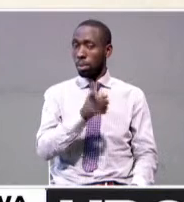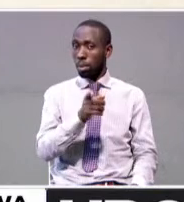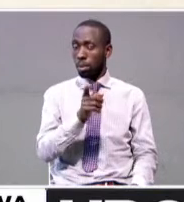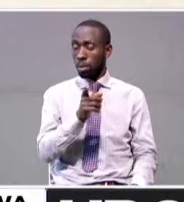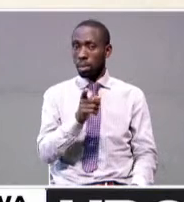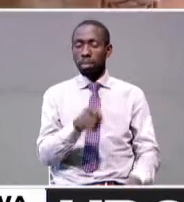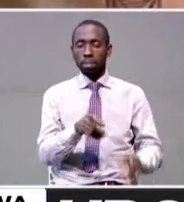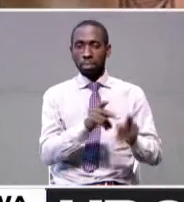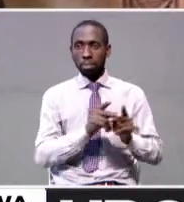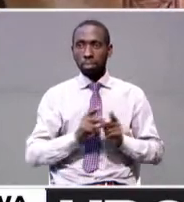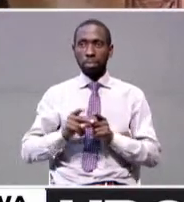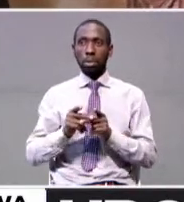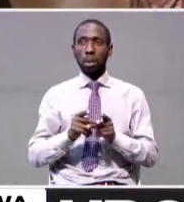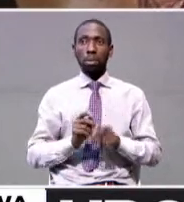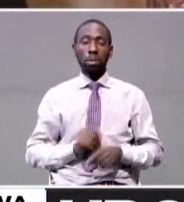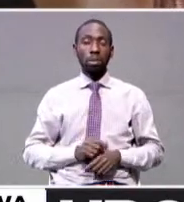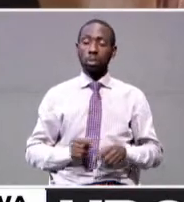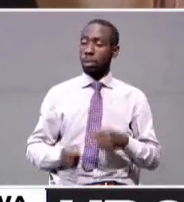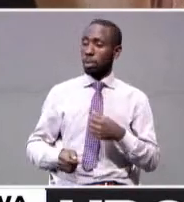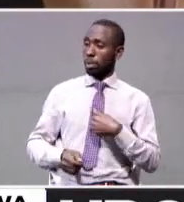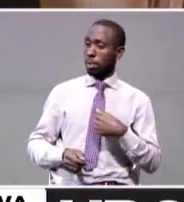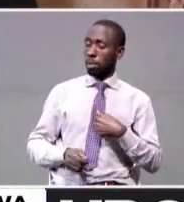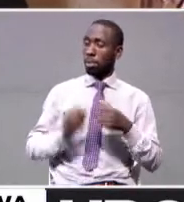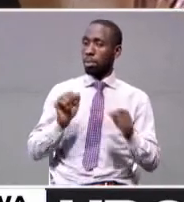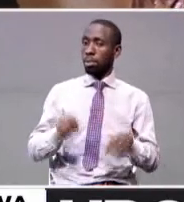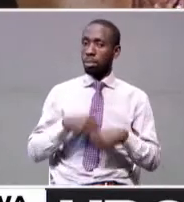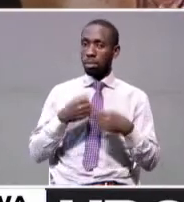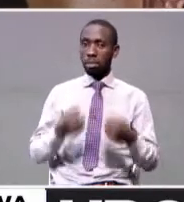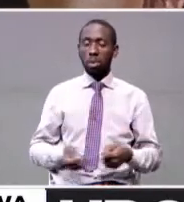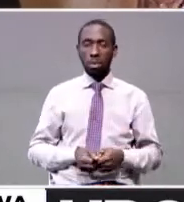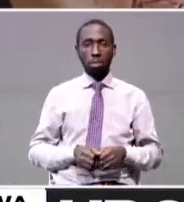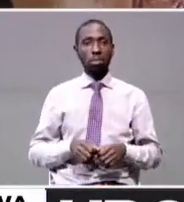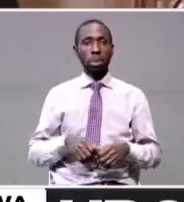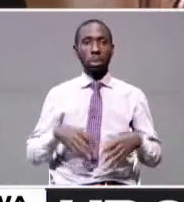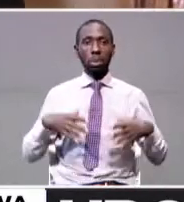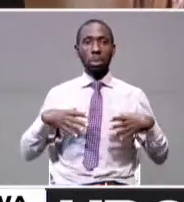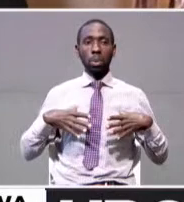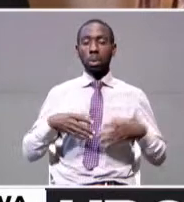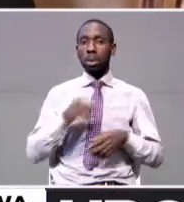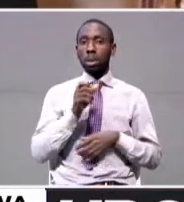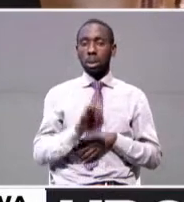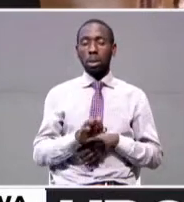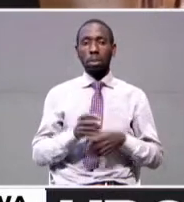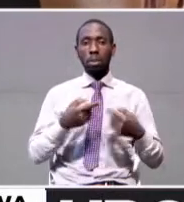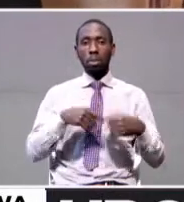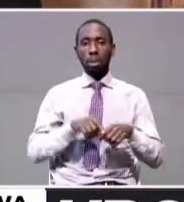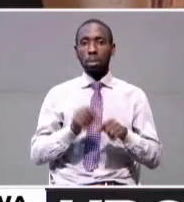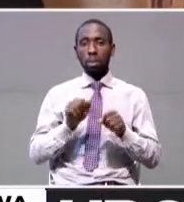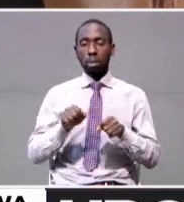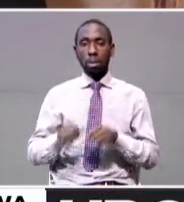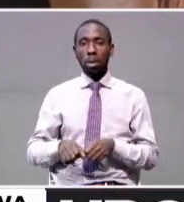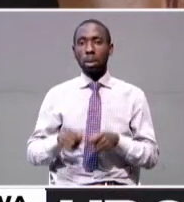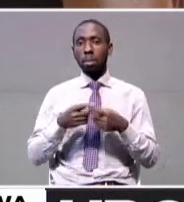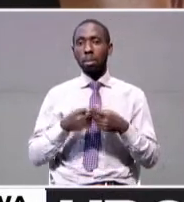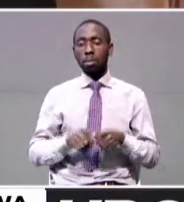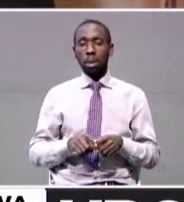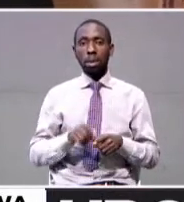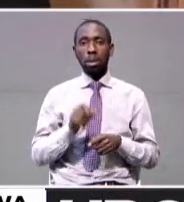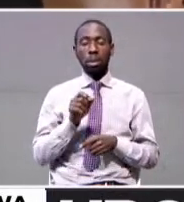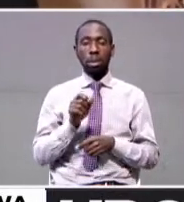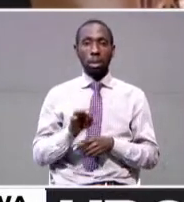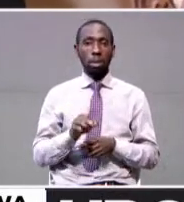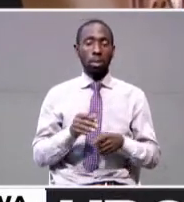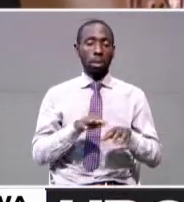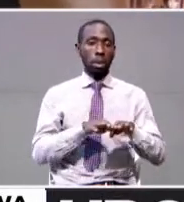ng'akoza n'owebbwa. Obwakabaka tekujja kussa mukono engabo kujja kwongera kufirimisa mannyo okulwanirira